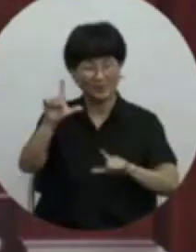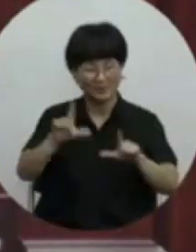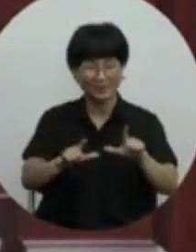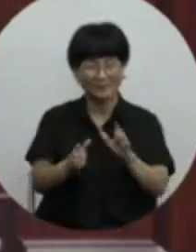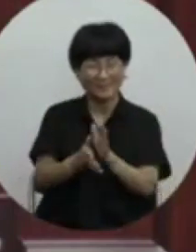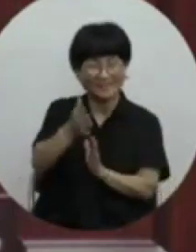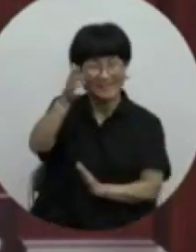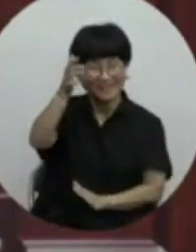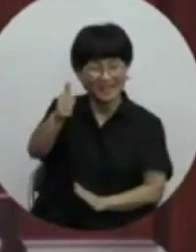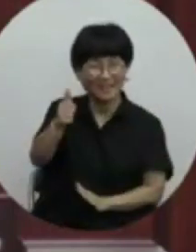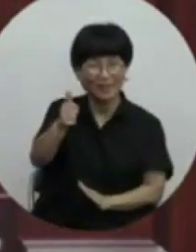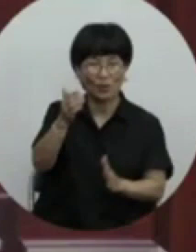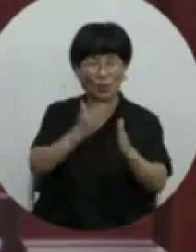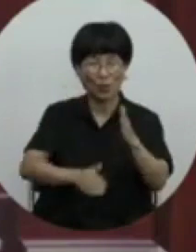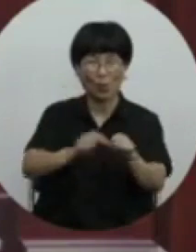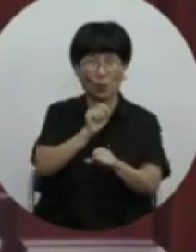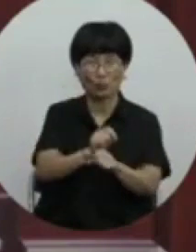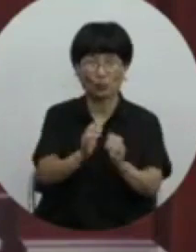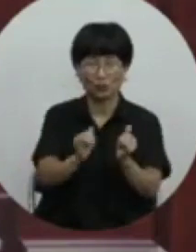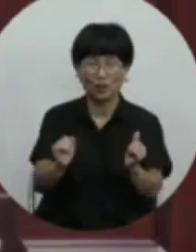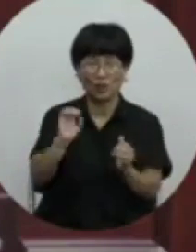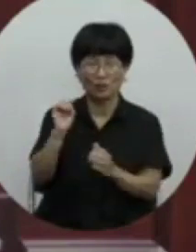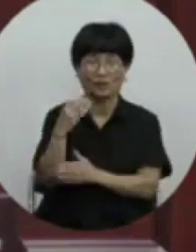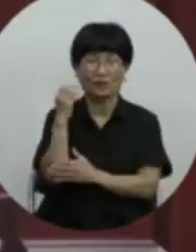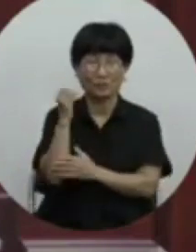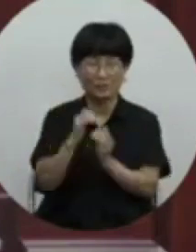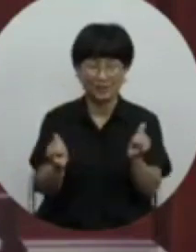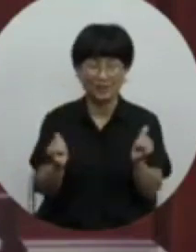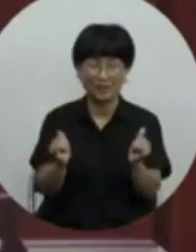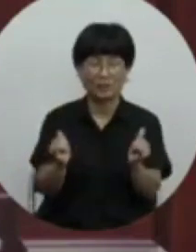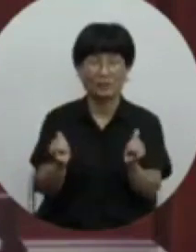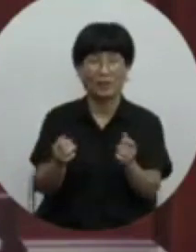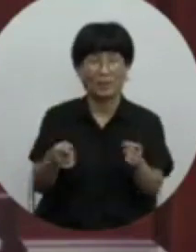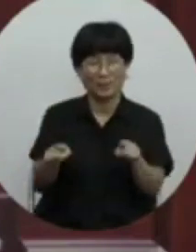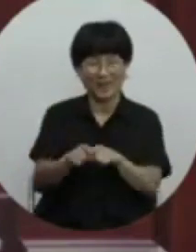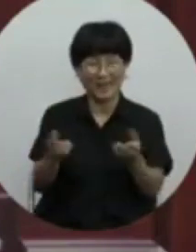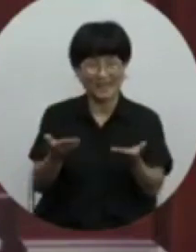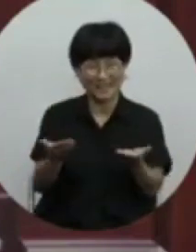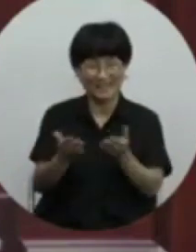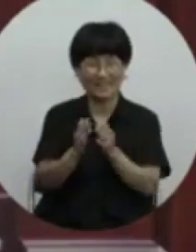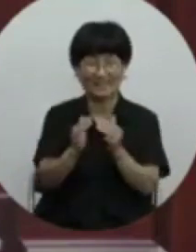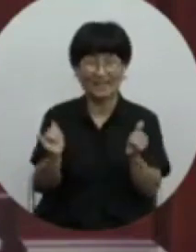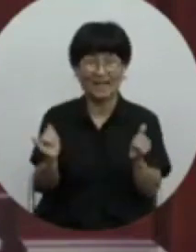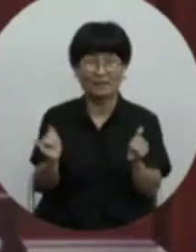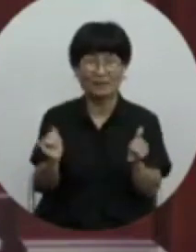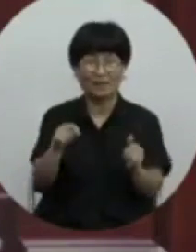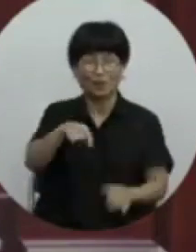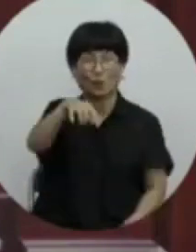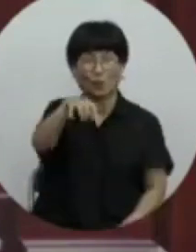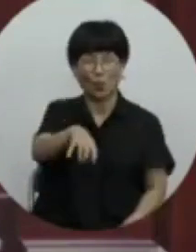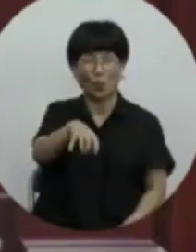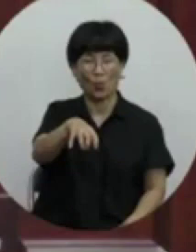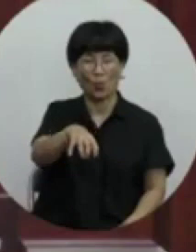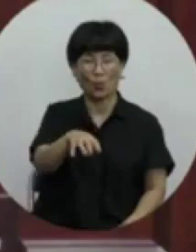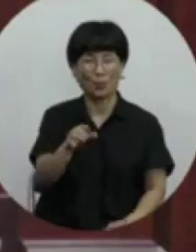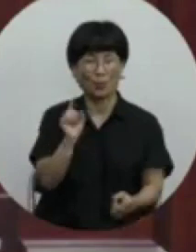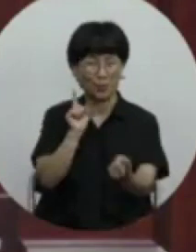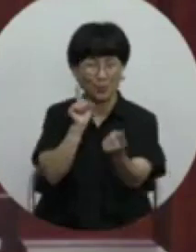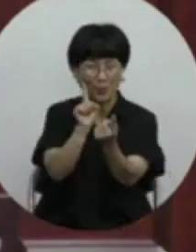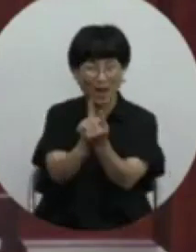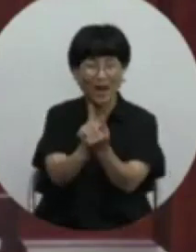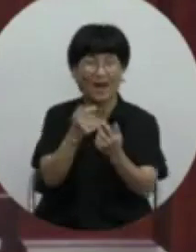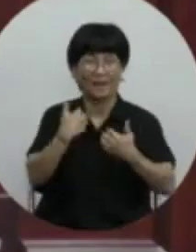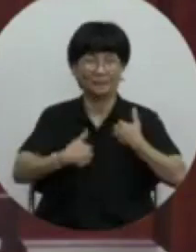이충우 시장님과 공직자, 언론인, 그리고 동료 선배, 후배 의원들을 본회의장에서 다시 뵙게